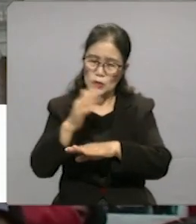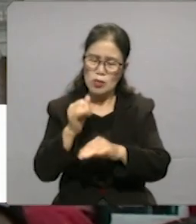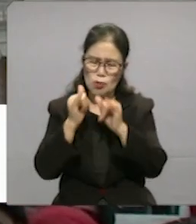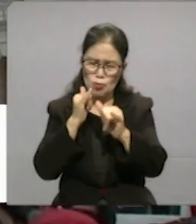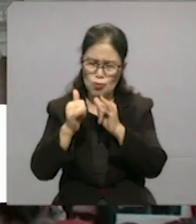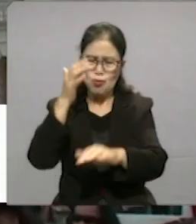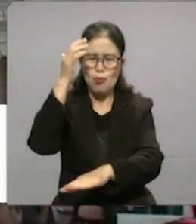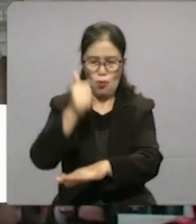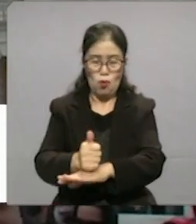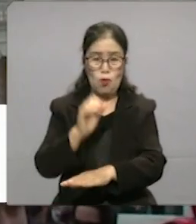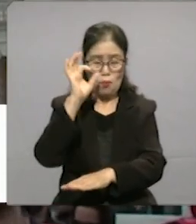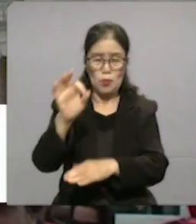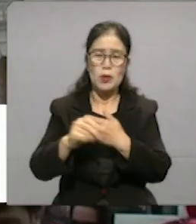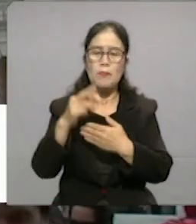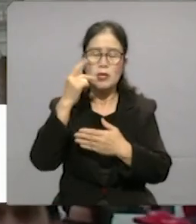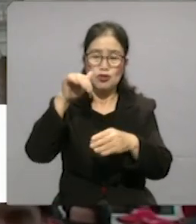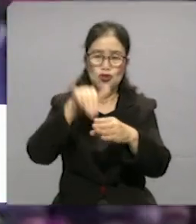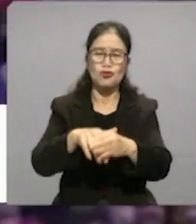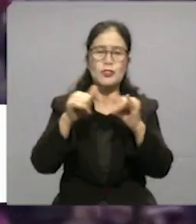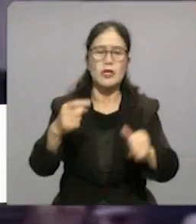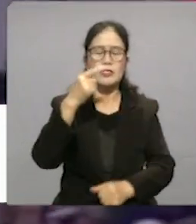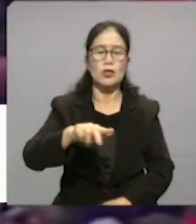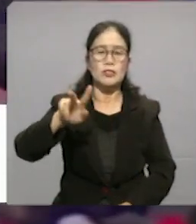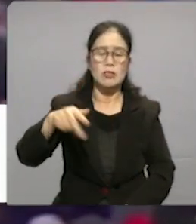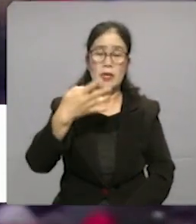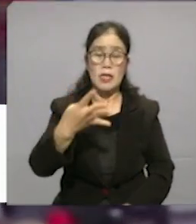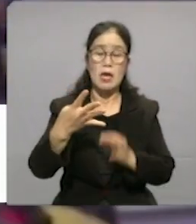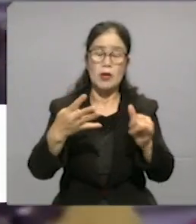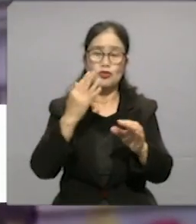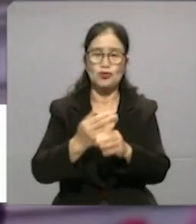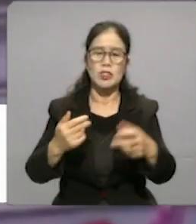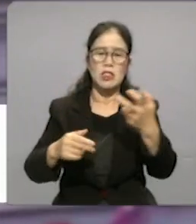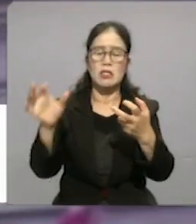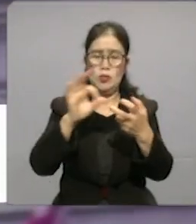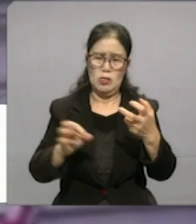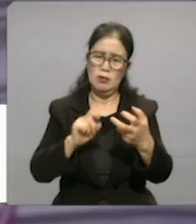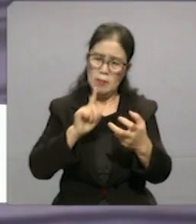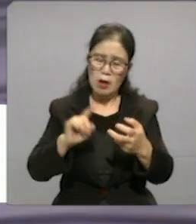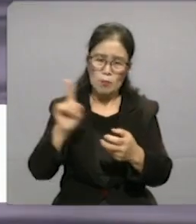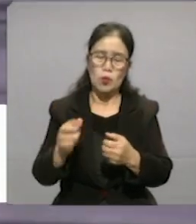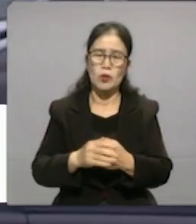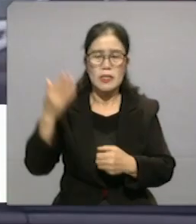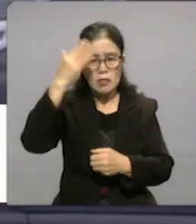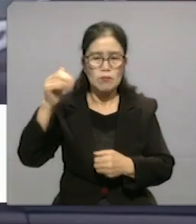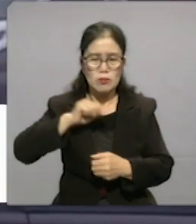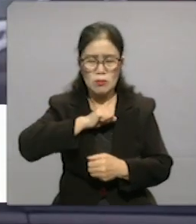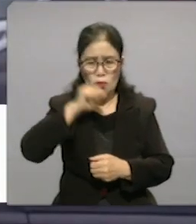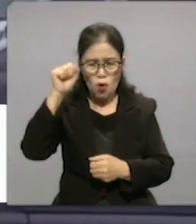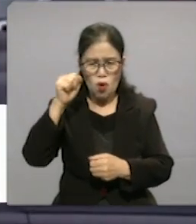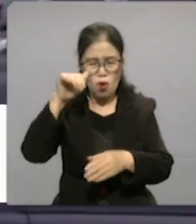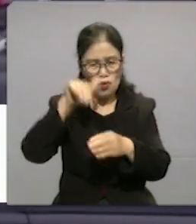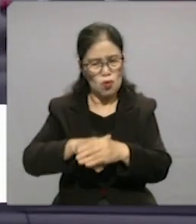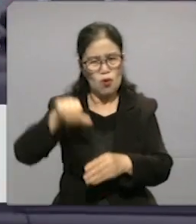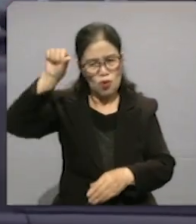여론 주사 결과를 보면 미국 유권자 1704명 가운데 70% 말하기를 트럼프 대통령은 선거 결과에